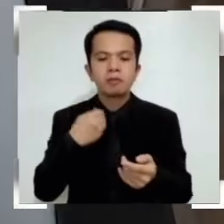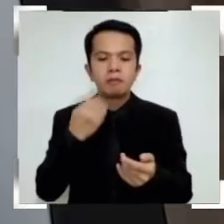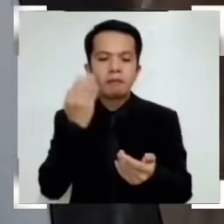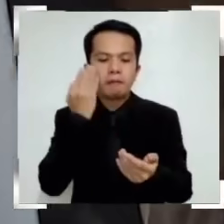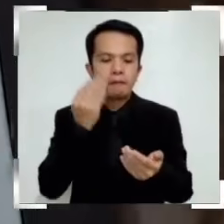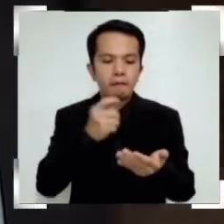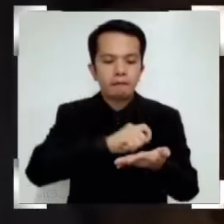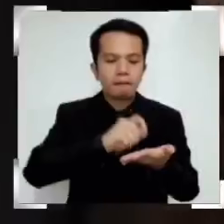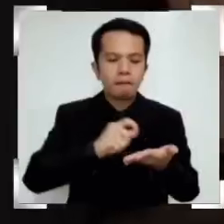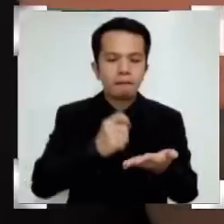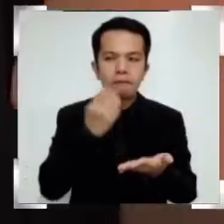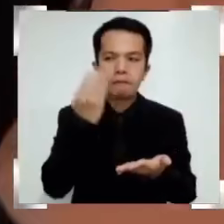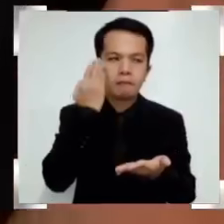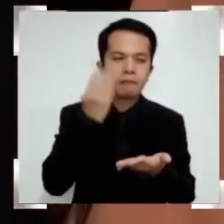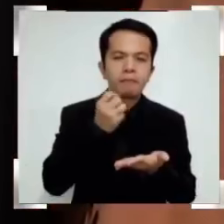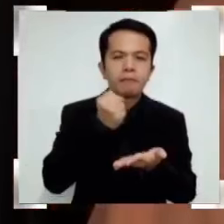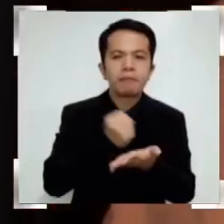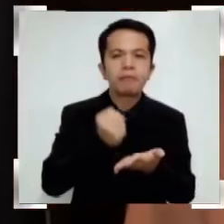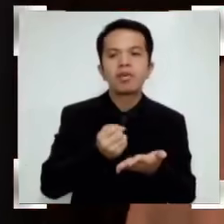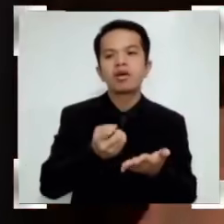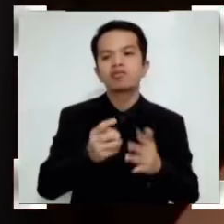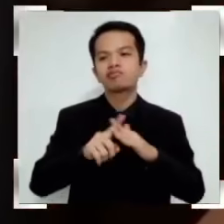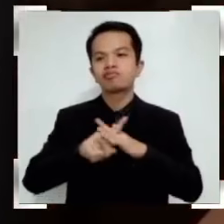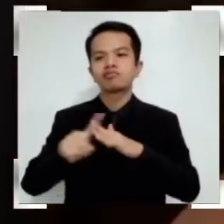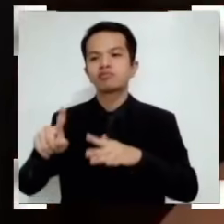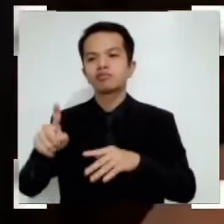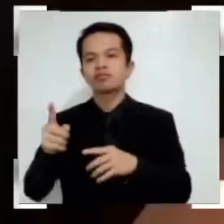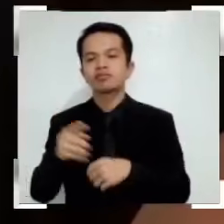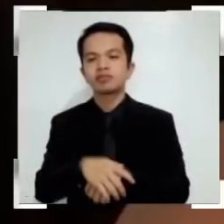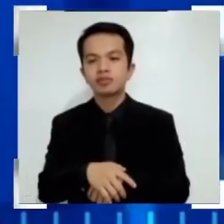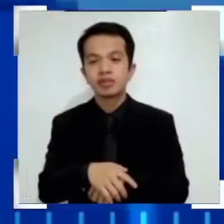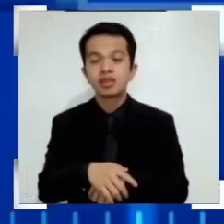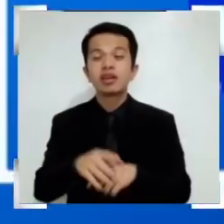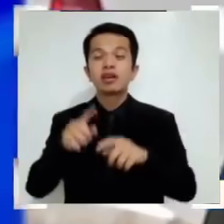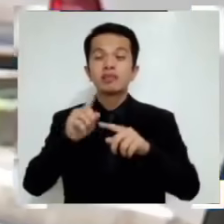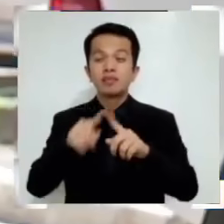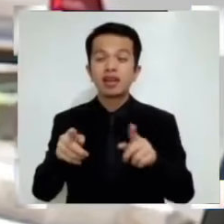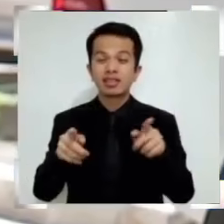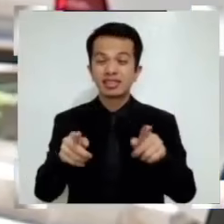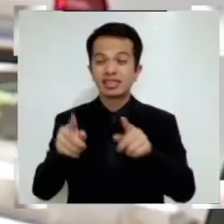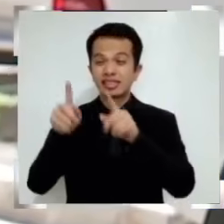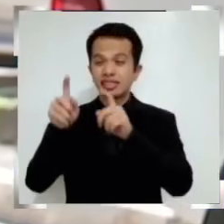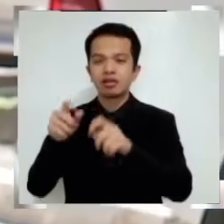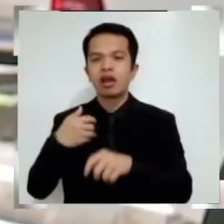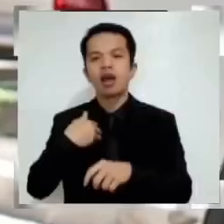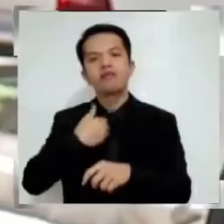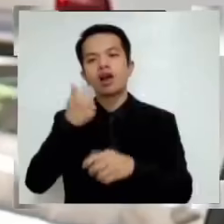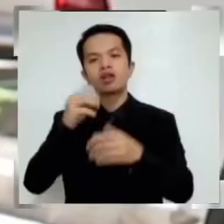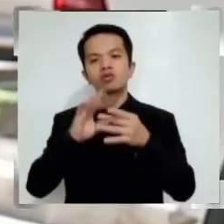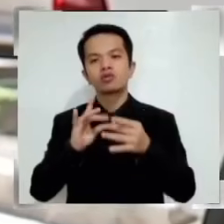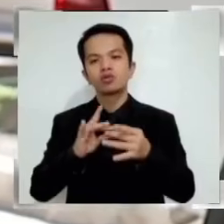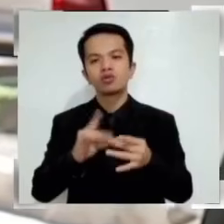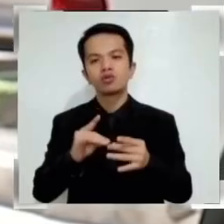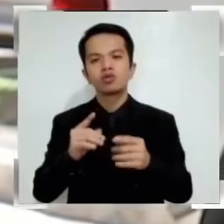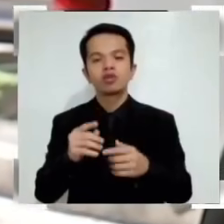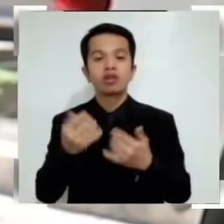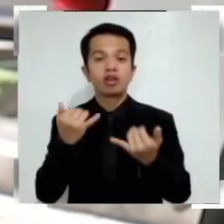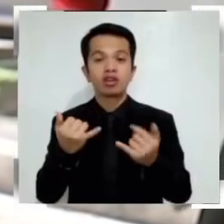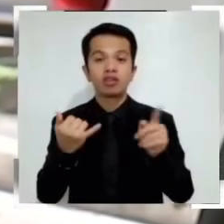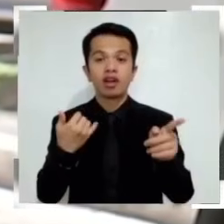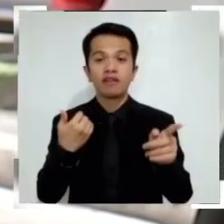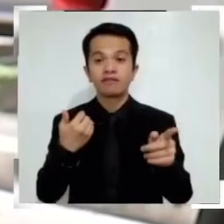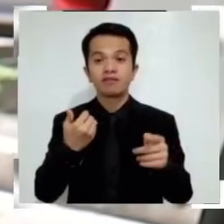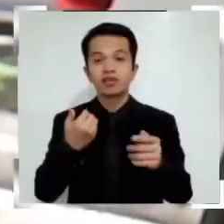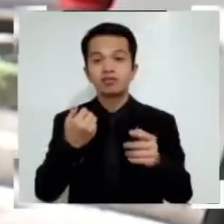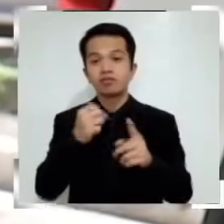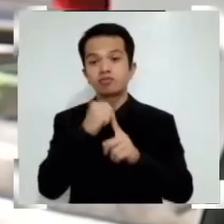Pero nang i-inquest siya nitong umaga, may iba siyang kwento ng pagtakas. Ngayon, iba na naman ang kanyang senaryo na sumabit